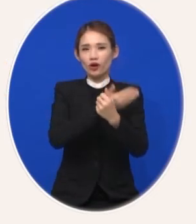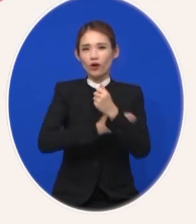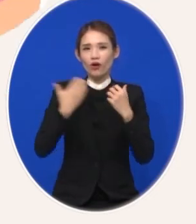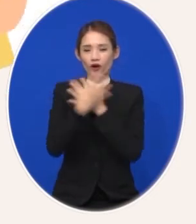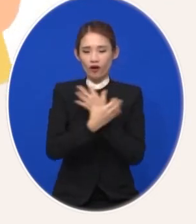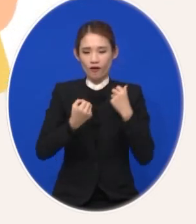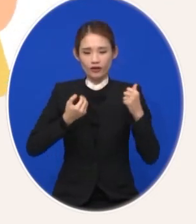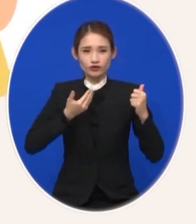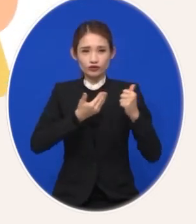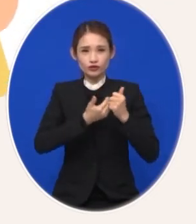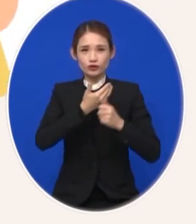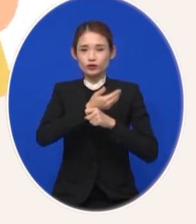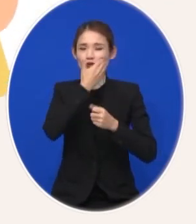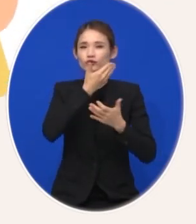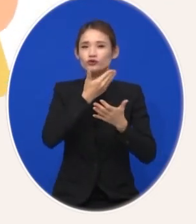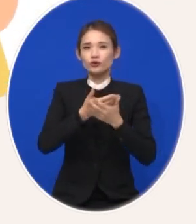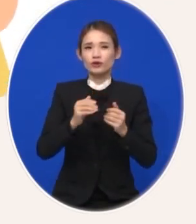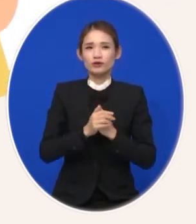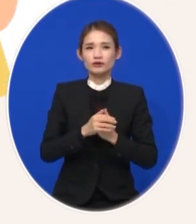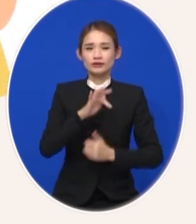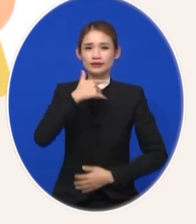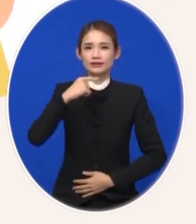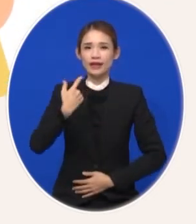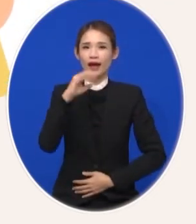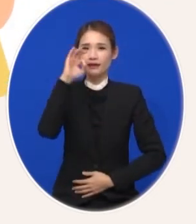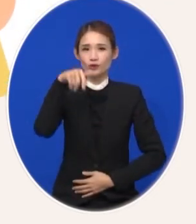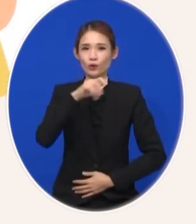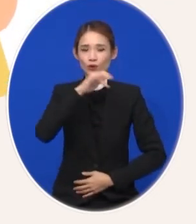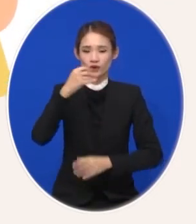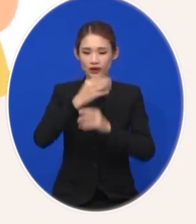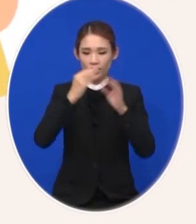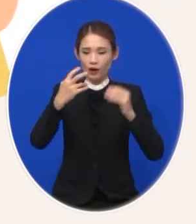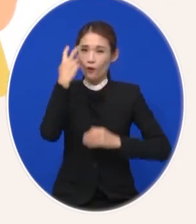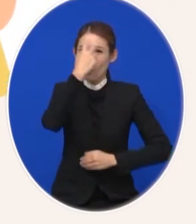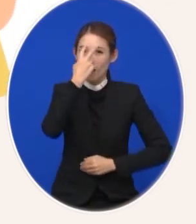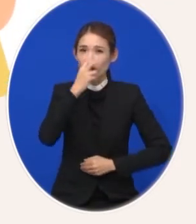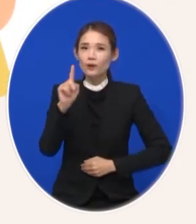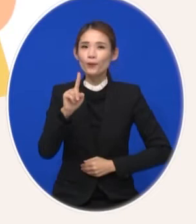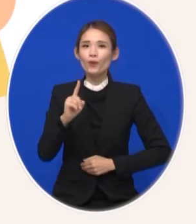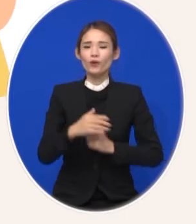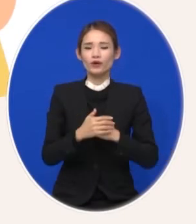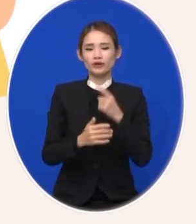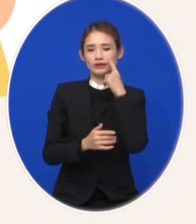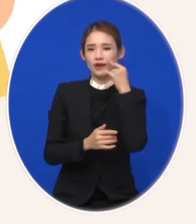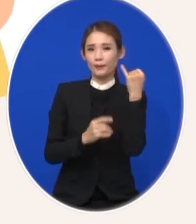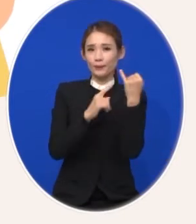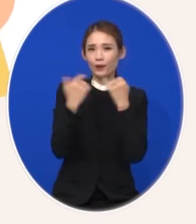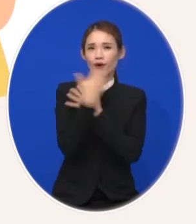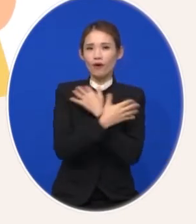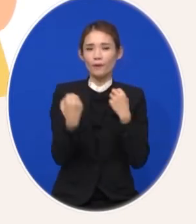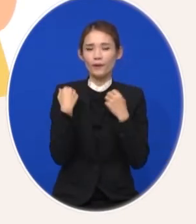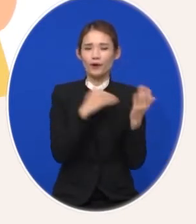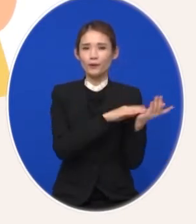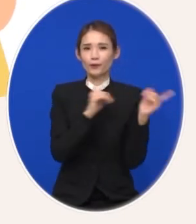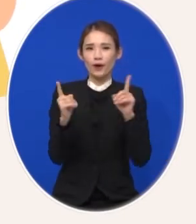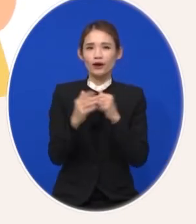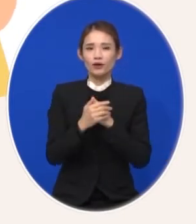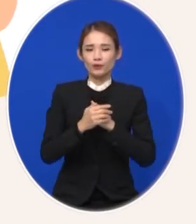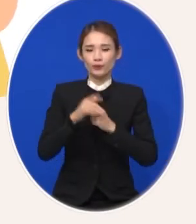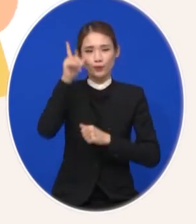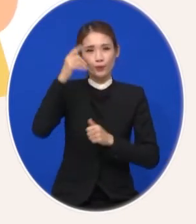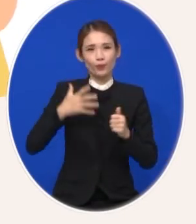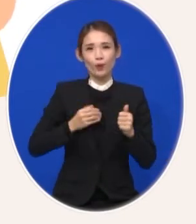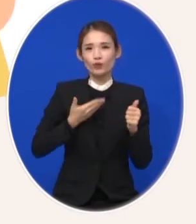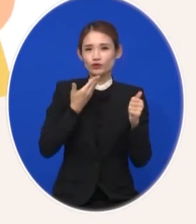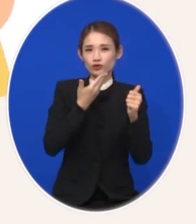시기입니다. 출산 후 산욕기 관리로 이때 중요한 것은 산모의 회복과 모유 수유입니다. 산모의